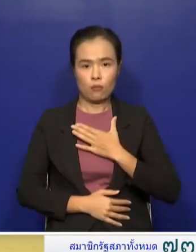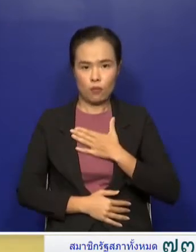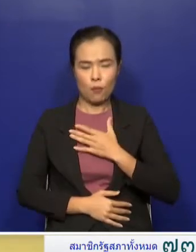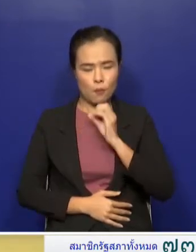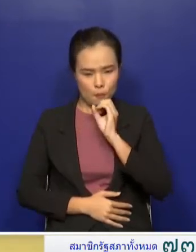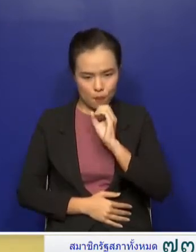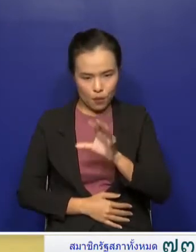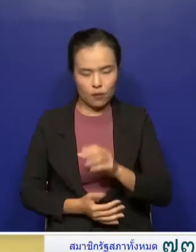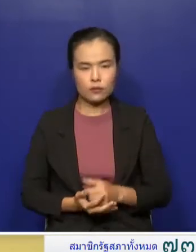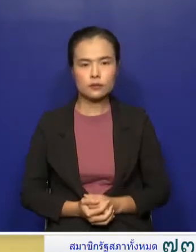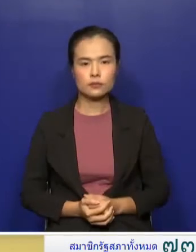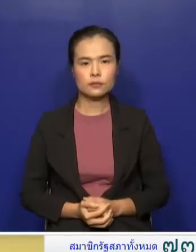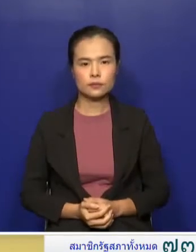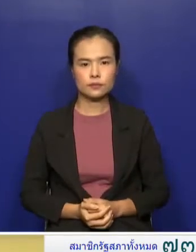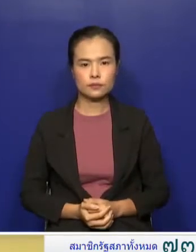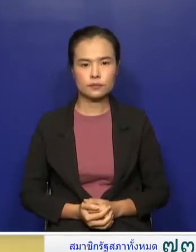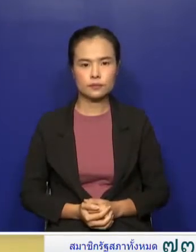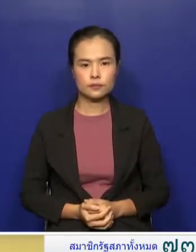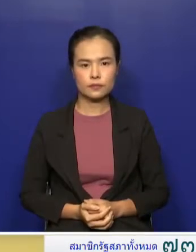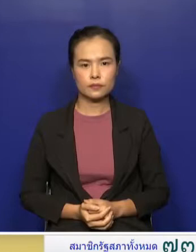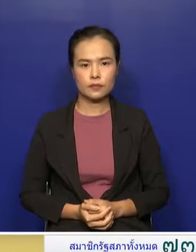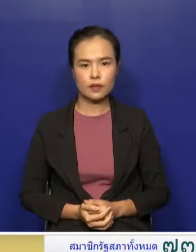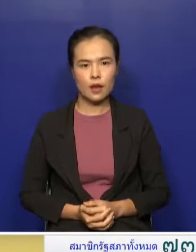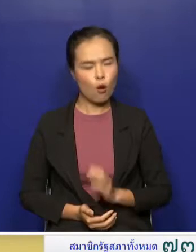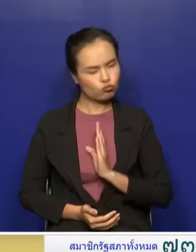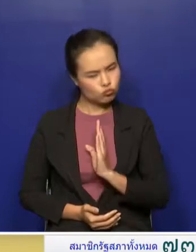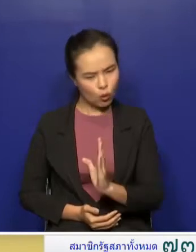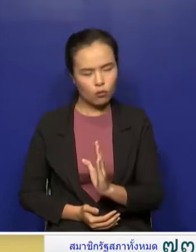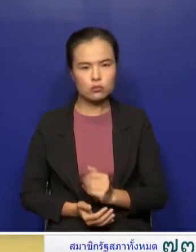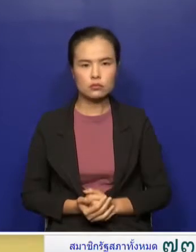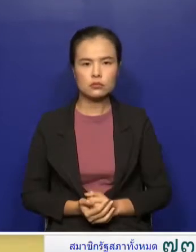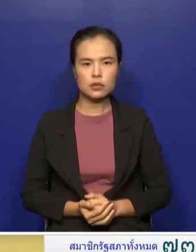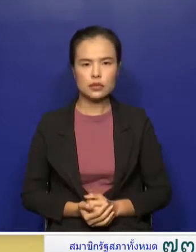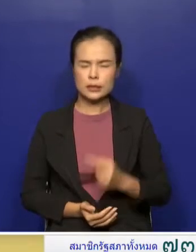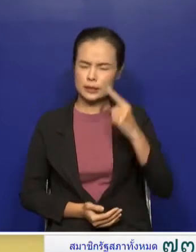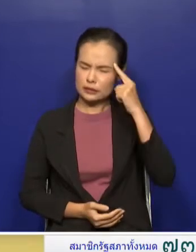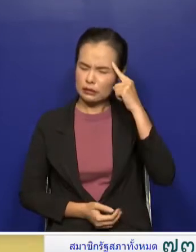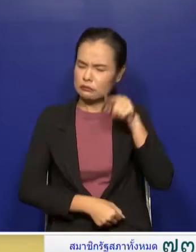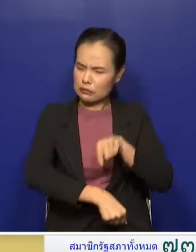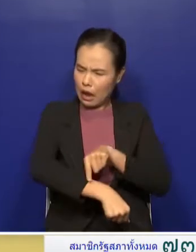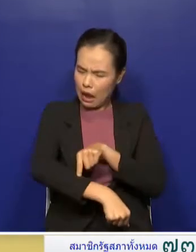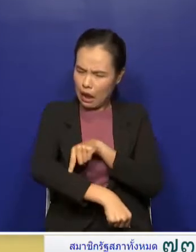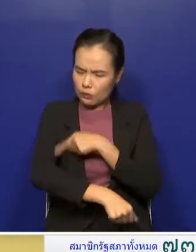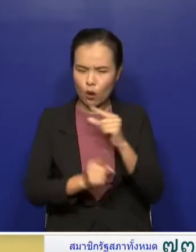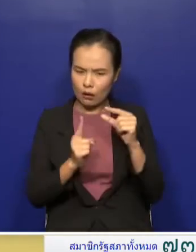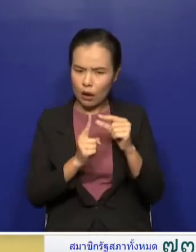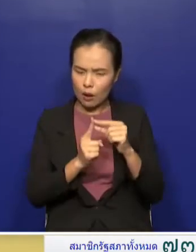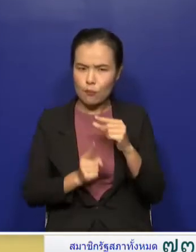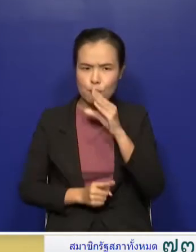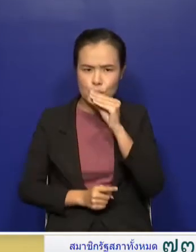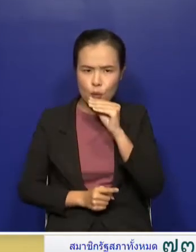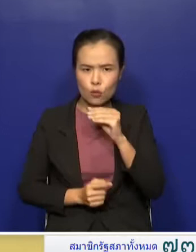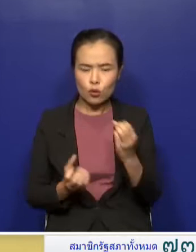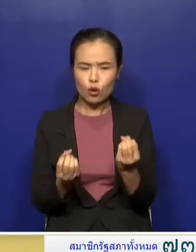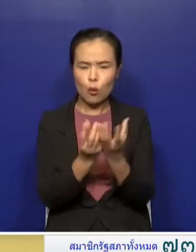ท่านประธานก็ลบครับว่านี่เรียนตรงๆเลยคิดดีคิดหน้านะว่าจะใช้คำนี้หรือเปล่าเพลงจะไปกระทบ